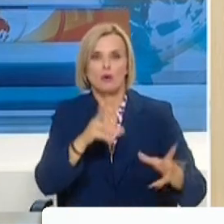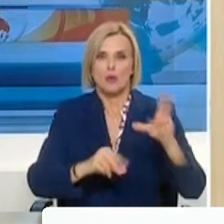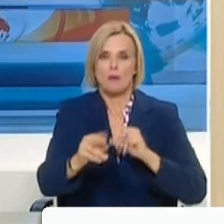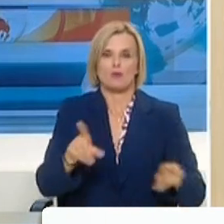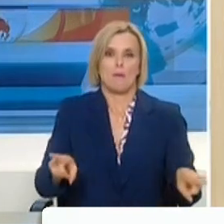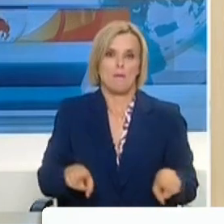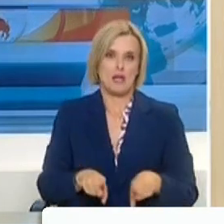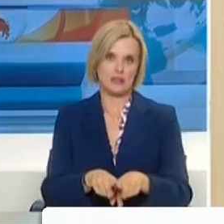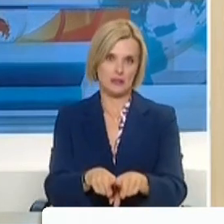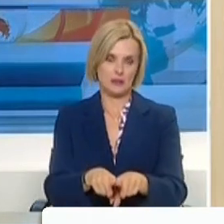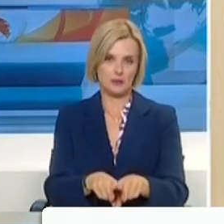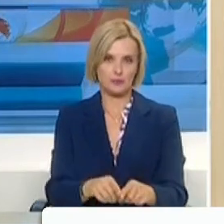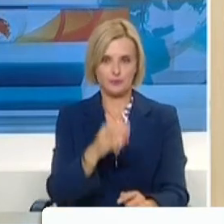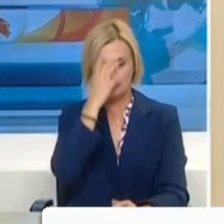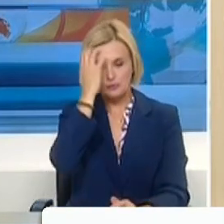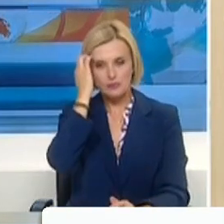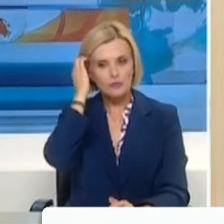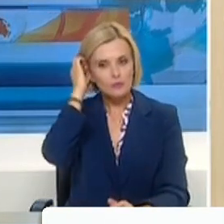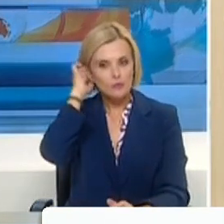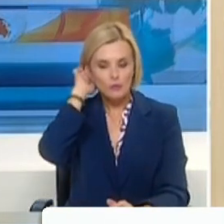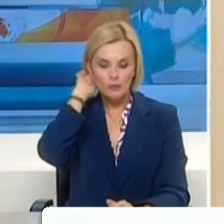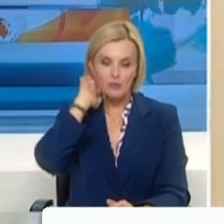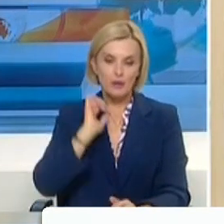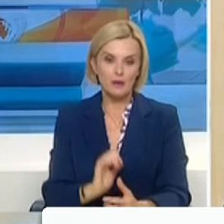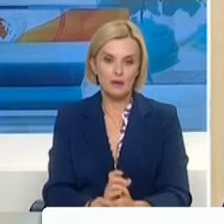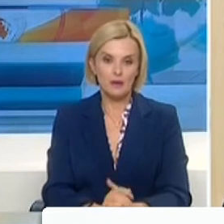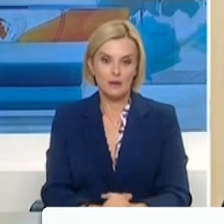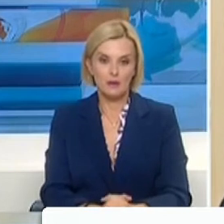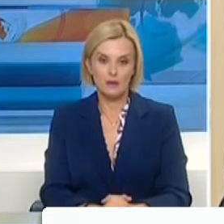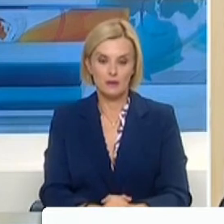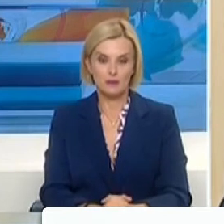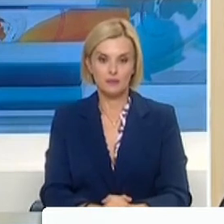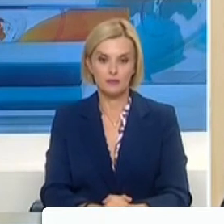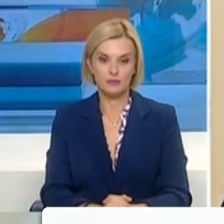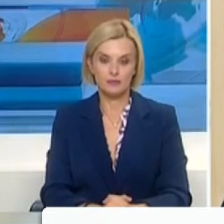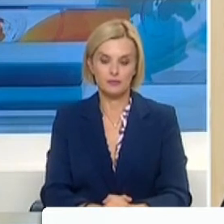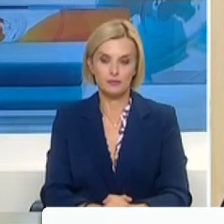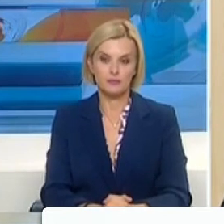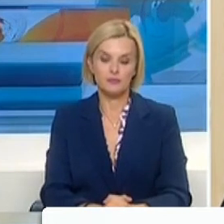Τώρα, σε ό,τι αφορά το ερώτημα της δημοσιογράφου, να πω το εξής.